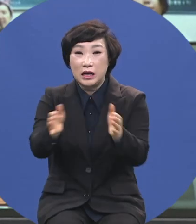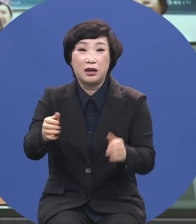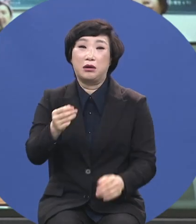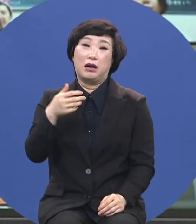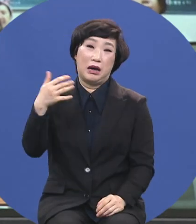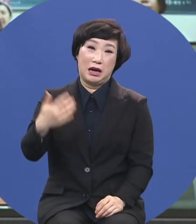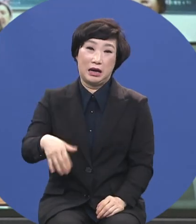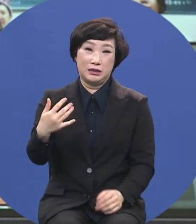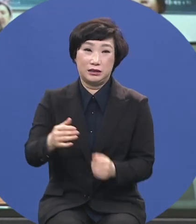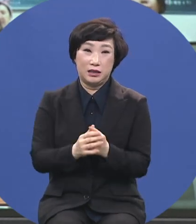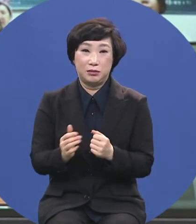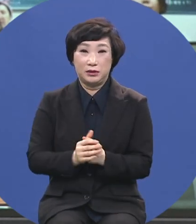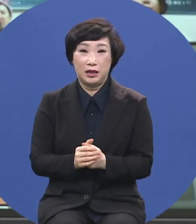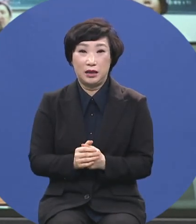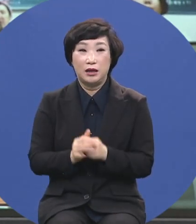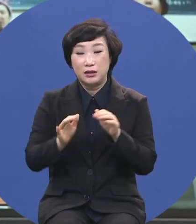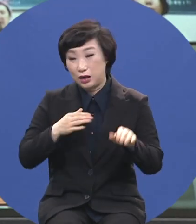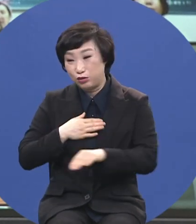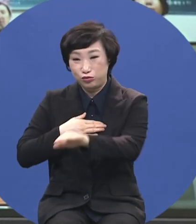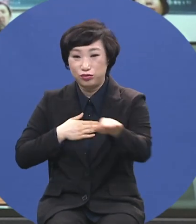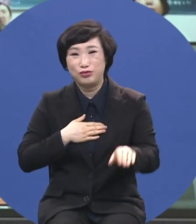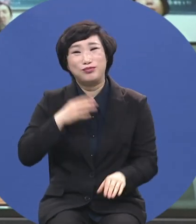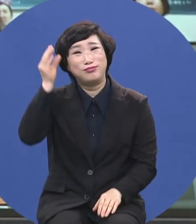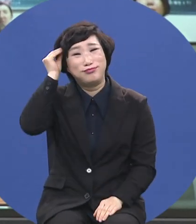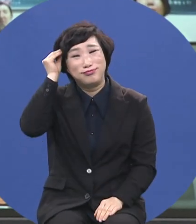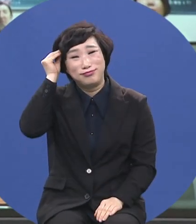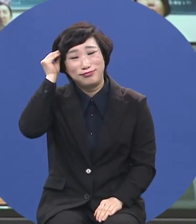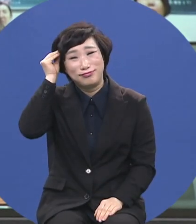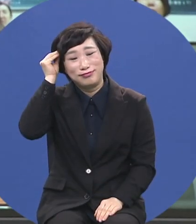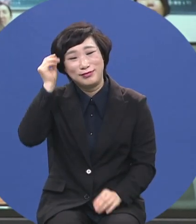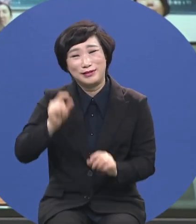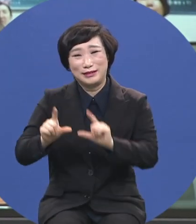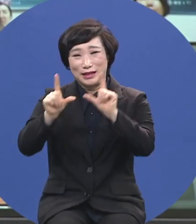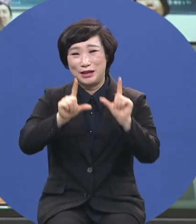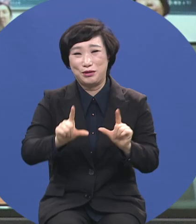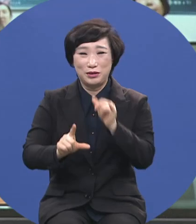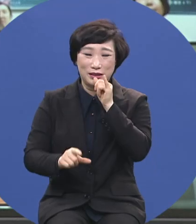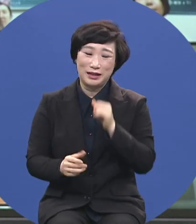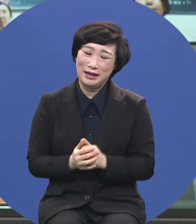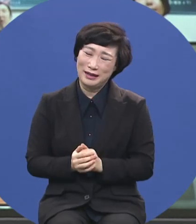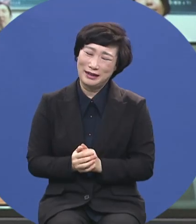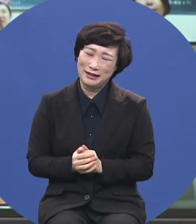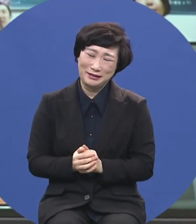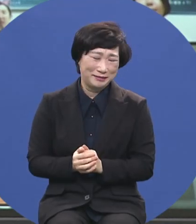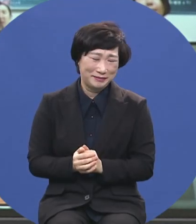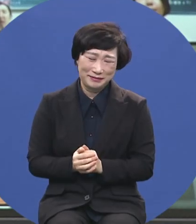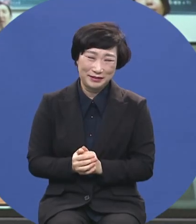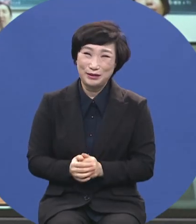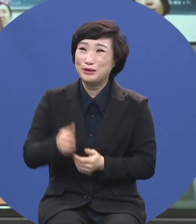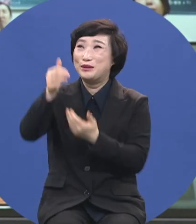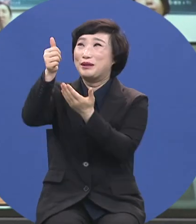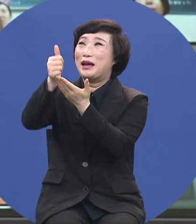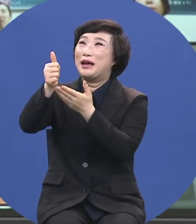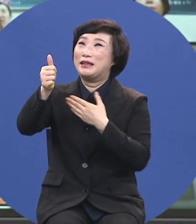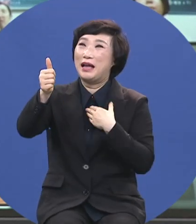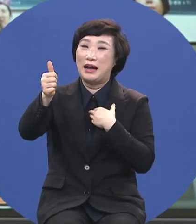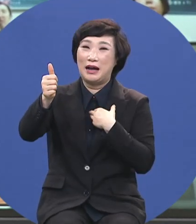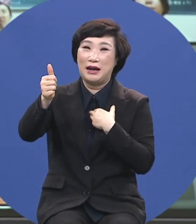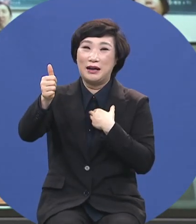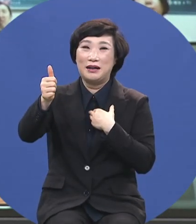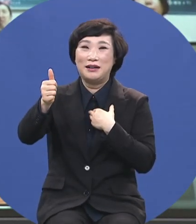발동되지 못하기 때문에 우리는 무지하게 사는 걸 바라보면 주님 앞에 어디까지